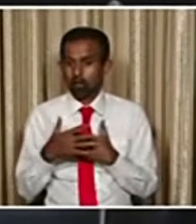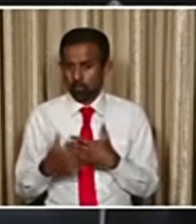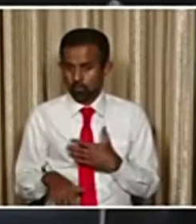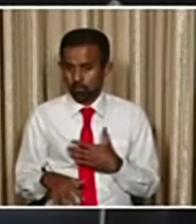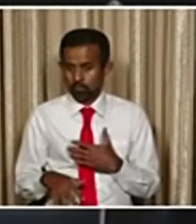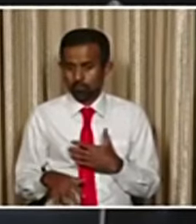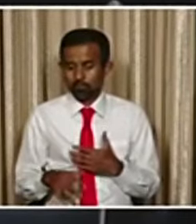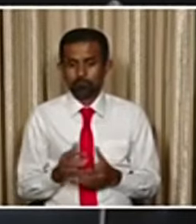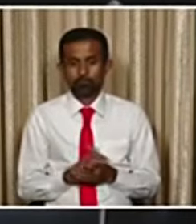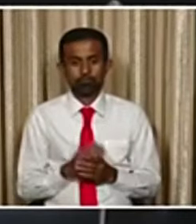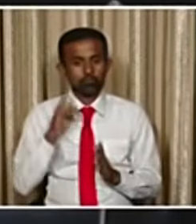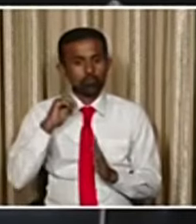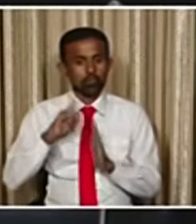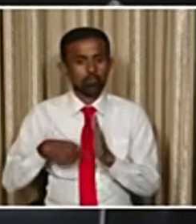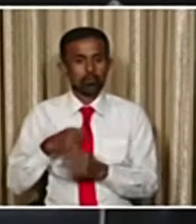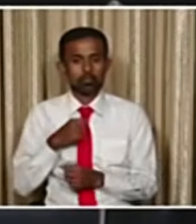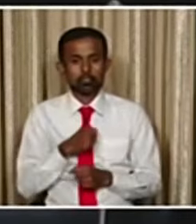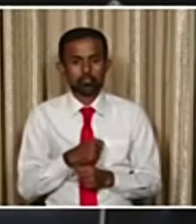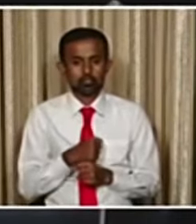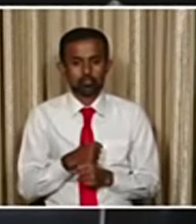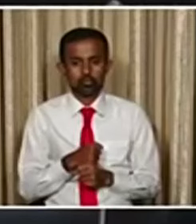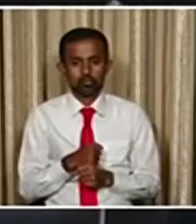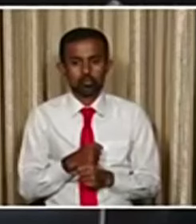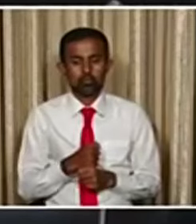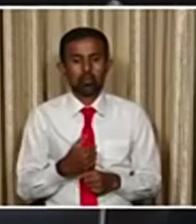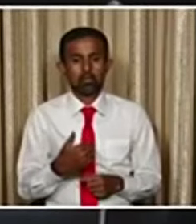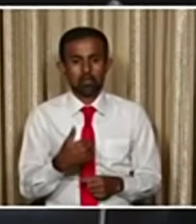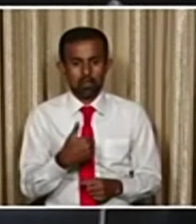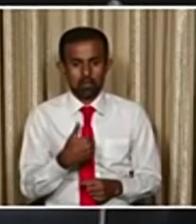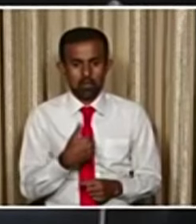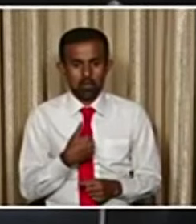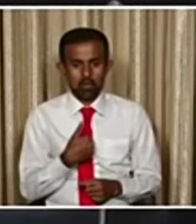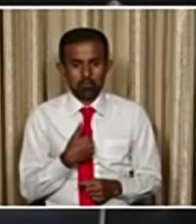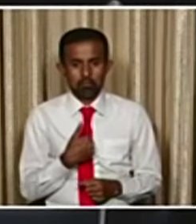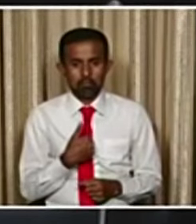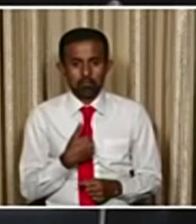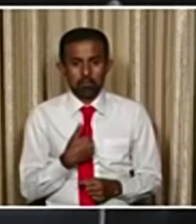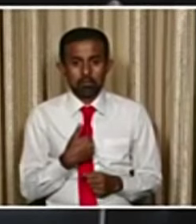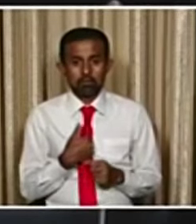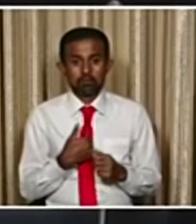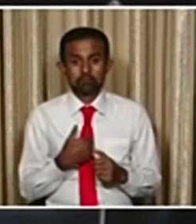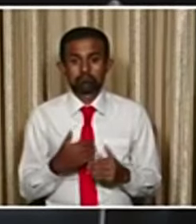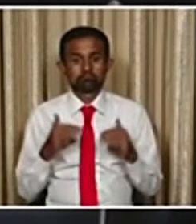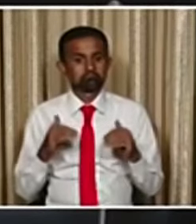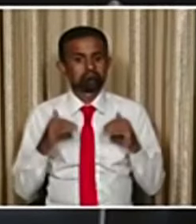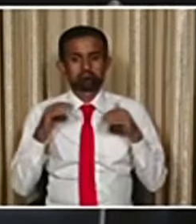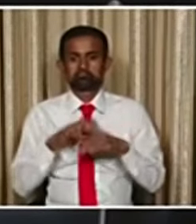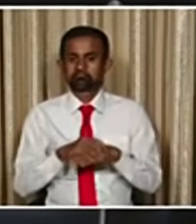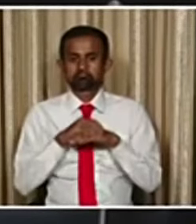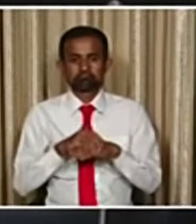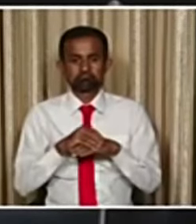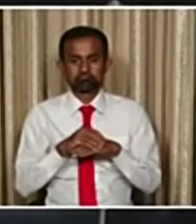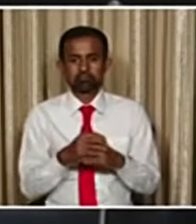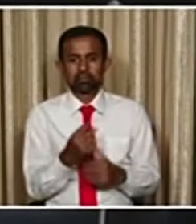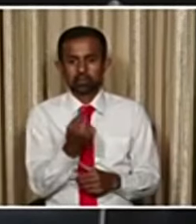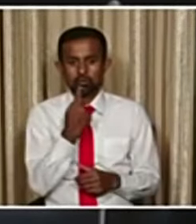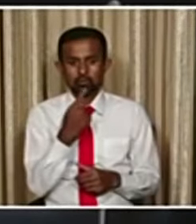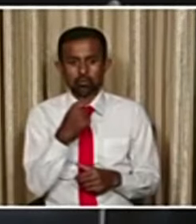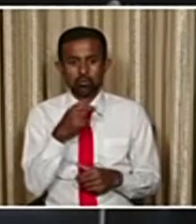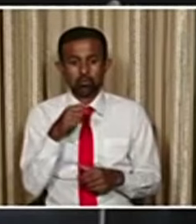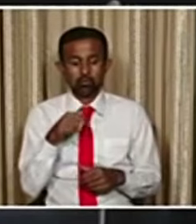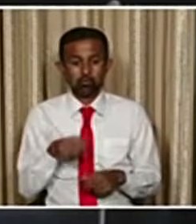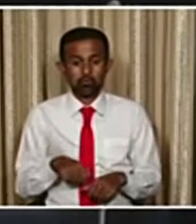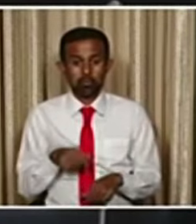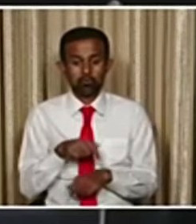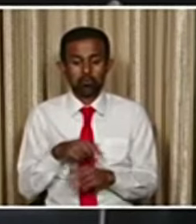වුණා. ජපාන රජය අපිට ඉතාමත්ම ඉහළින් සුබ පැතුවා. මේ තිබුණු තත්ත්වය